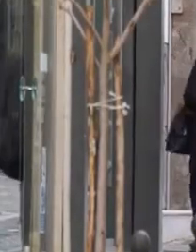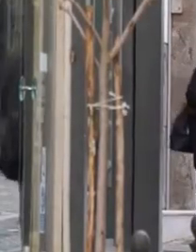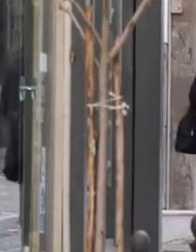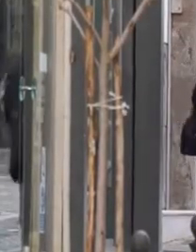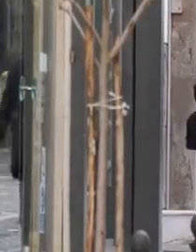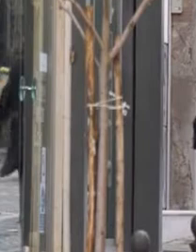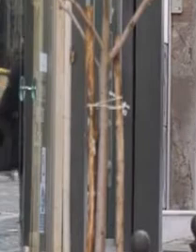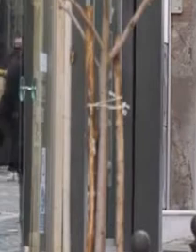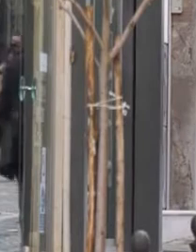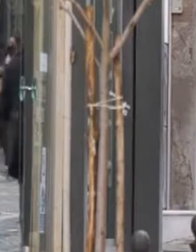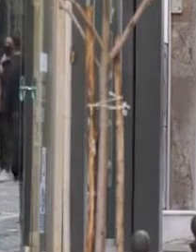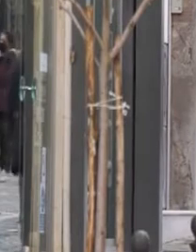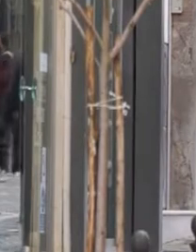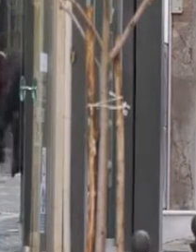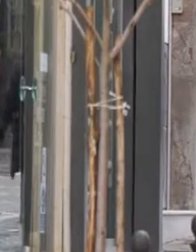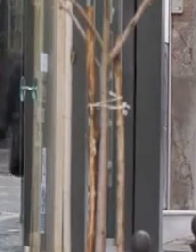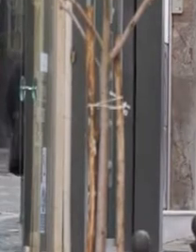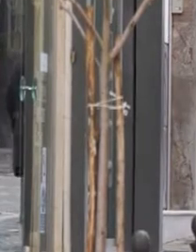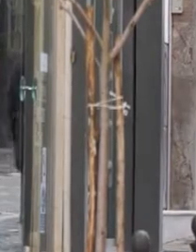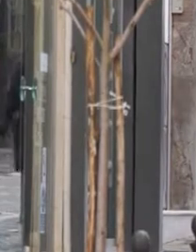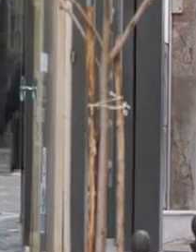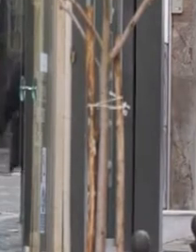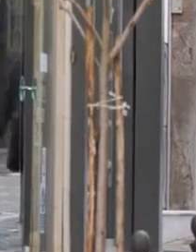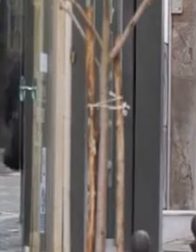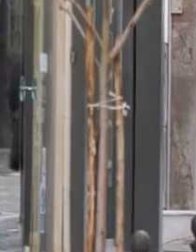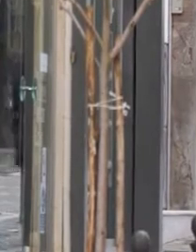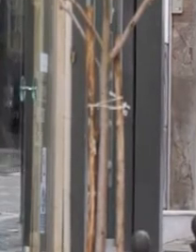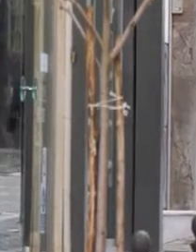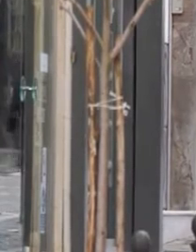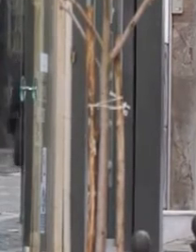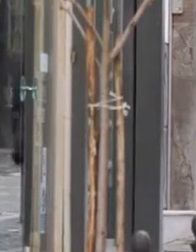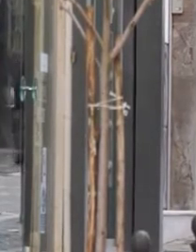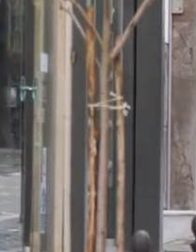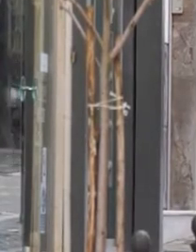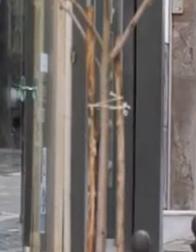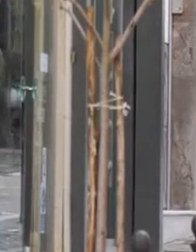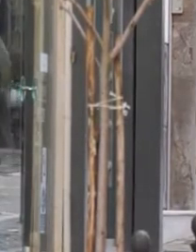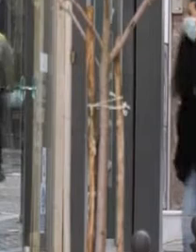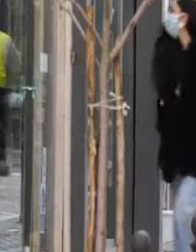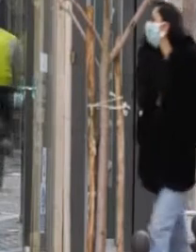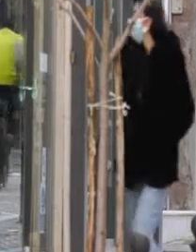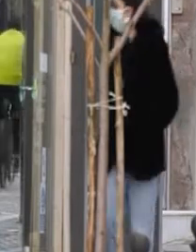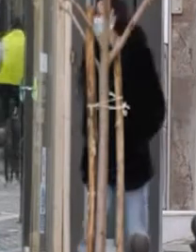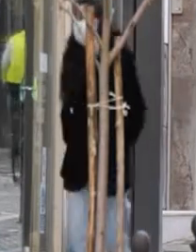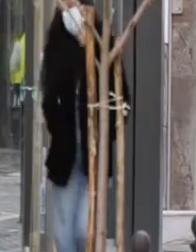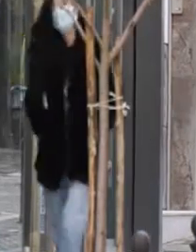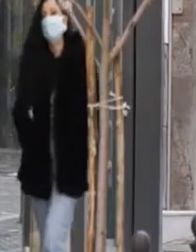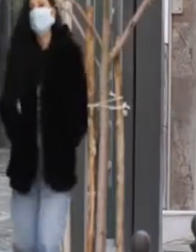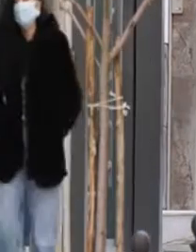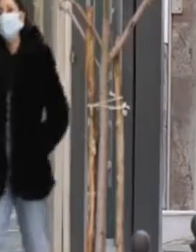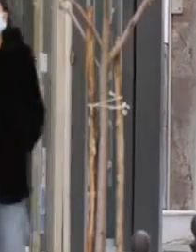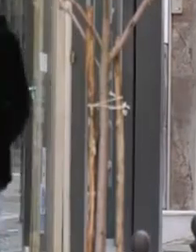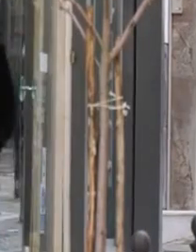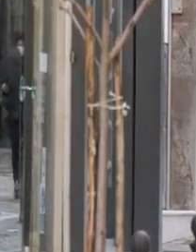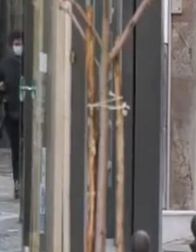εσωτερικούς δημόσιους χώρους, ενώ η κυκλοφορία θα γίνεται με SMS ή έντυπο όπως μέχρι σήμερα. Στις περιοχές του επίπεδου Α, στο